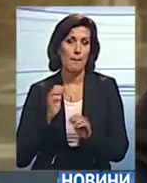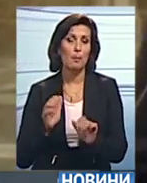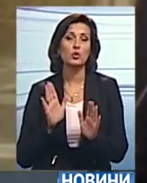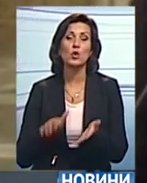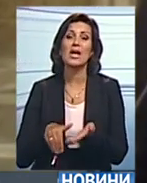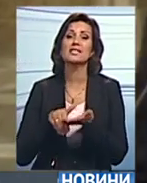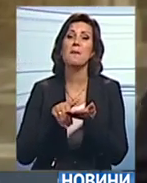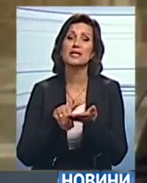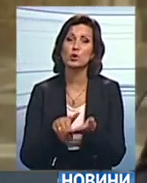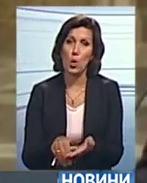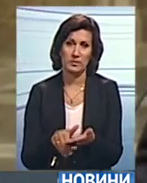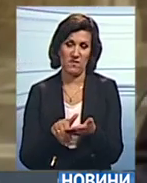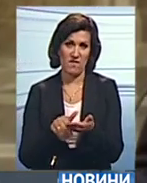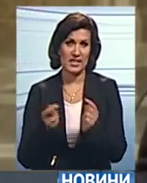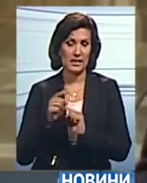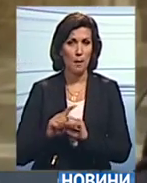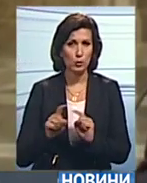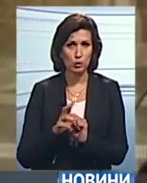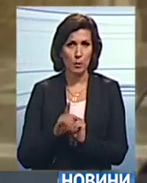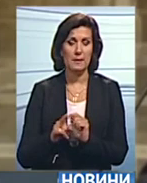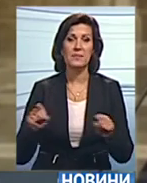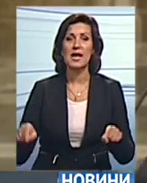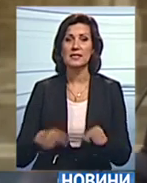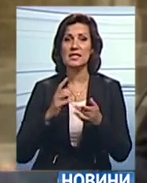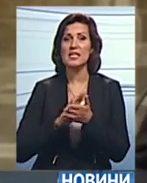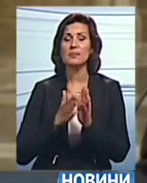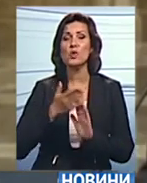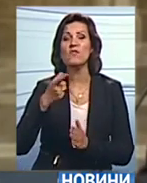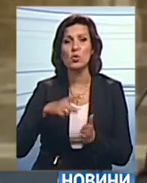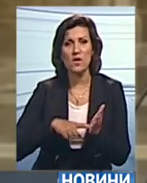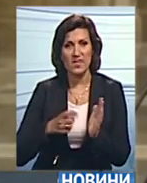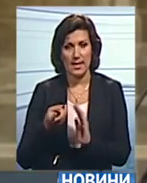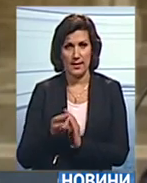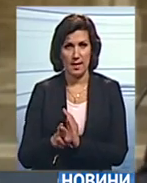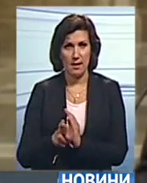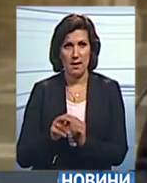только способствовать тому, чтобы создать обстановку доверия